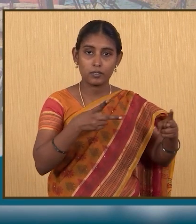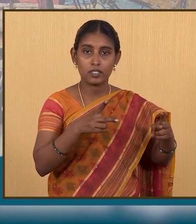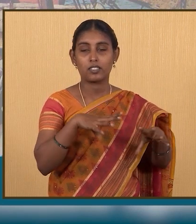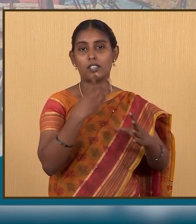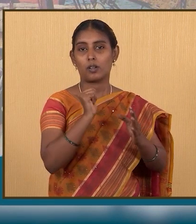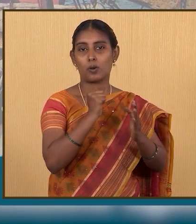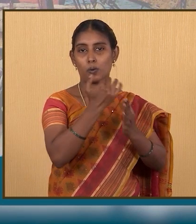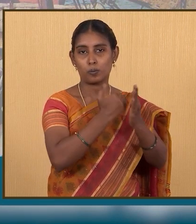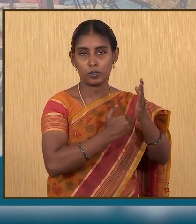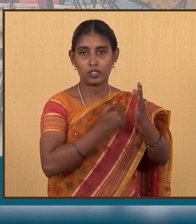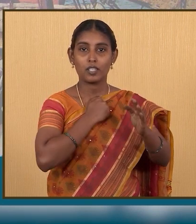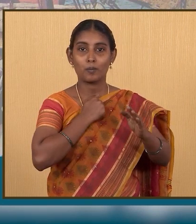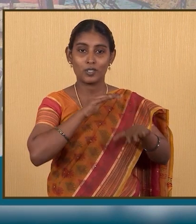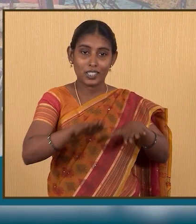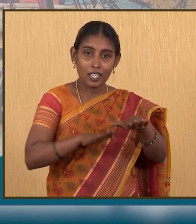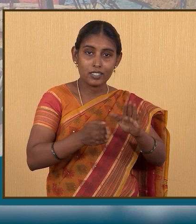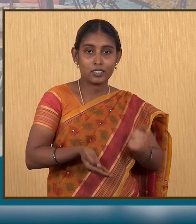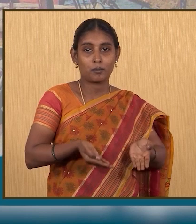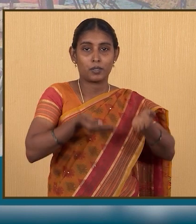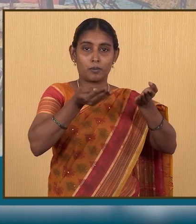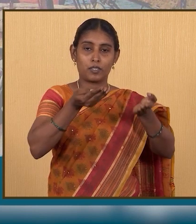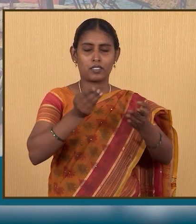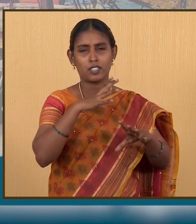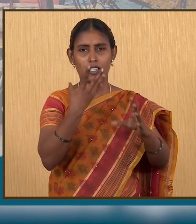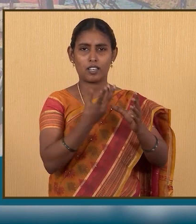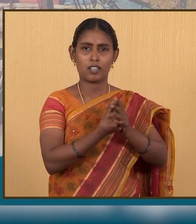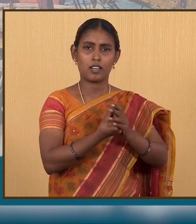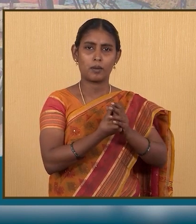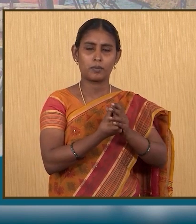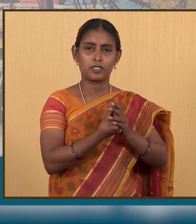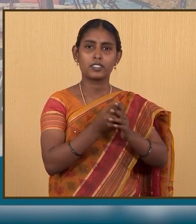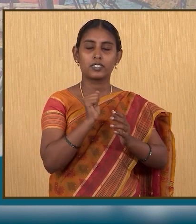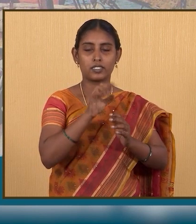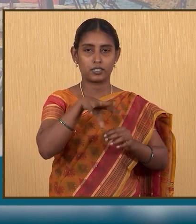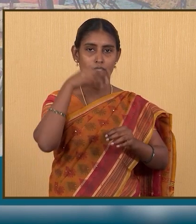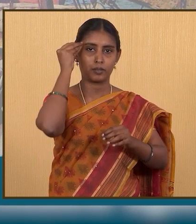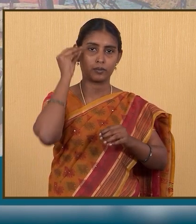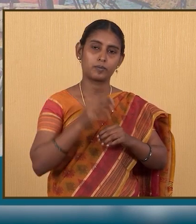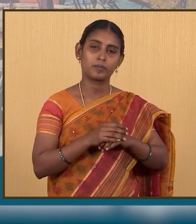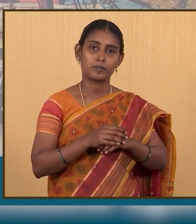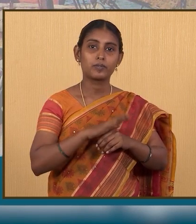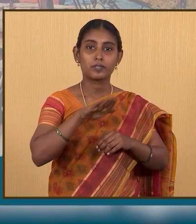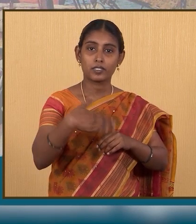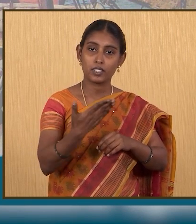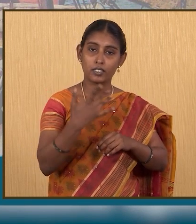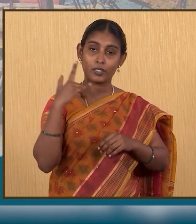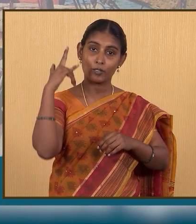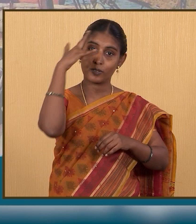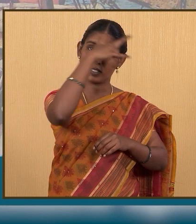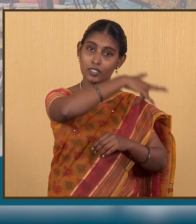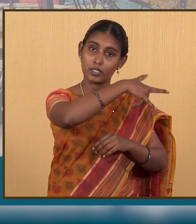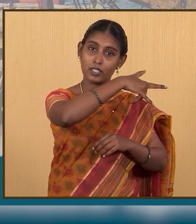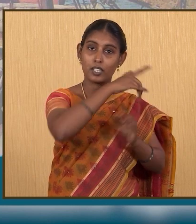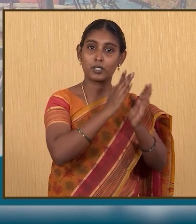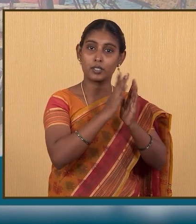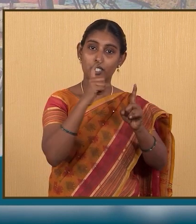நிலைப்பாடு எப்படி இருந்தது, நம்மளோட கலாச்சார மேம்பாடு எப்படி இருந்தது, இந்த விஷயங்களையெல்லாம் நாம் தெரிஞ்சுக்கிறோம். அடுத்து